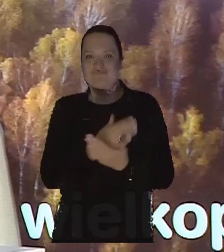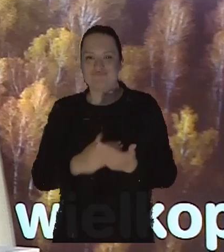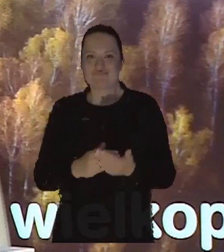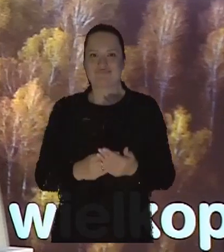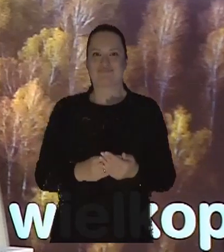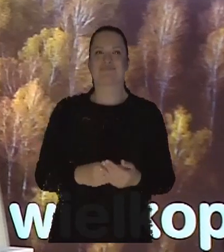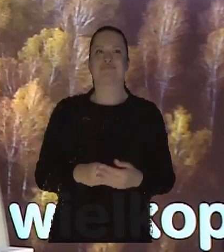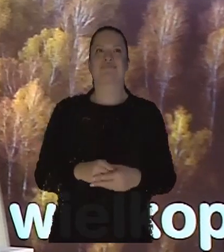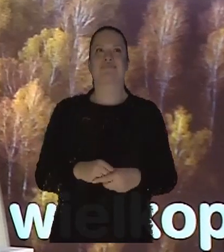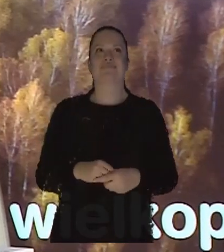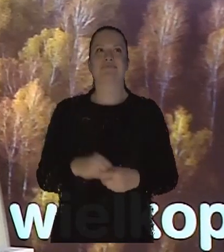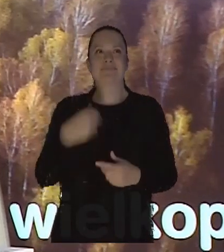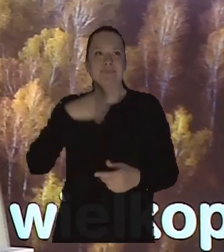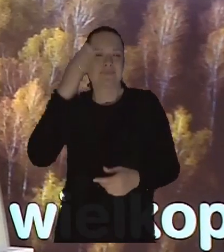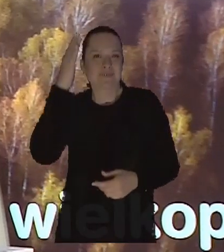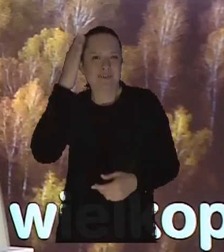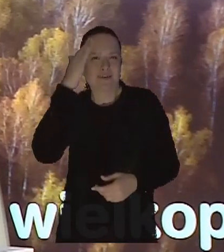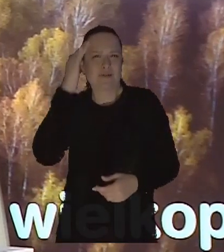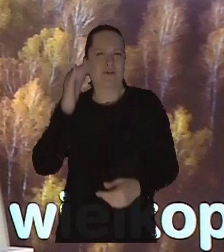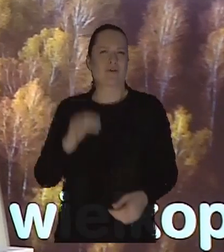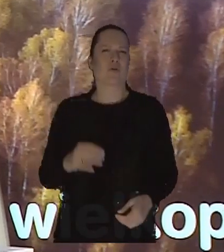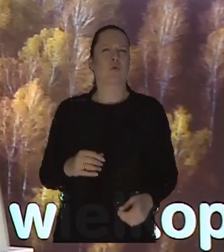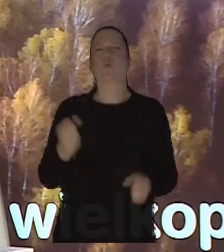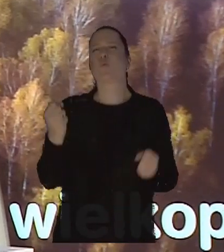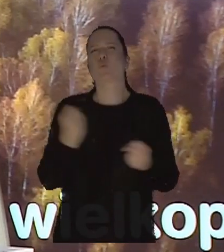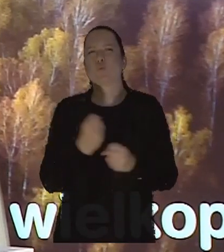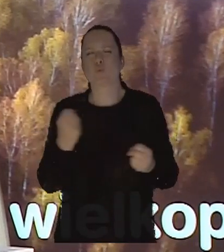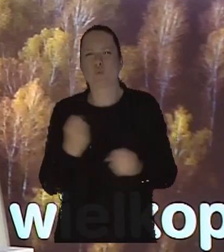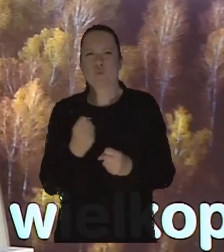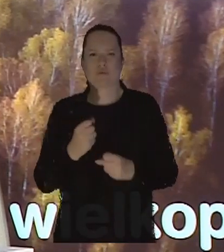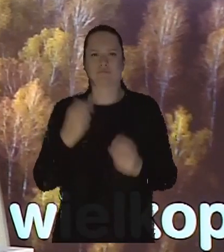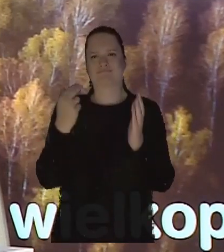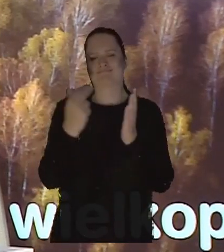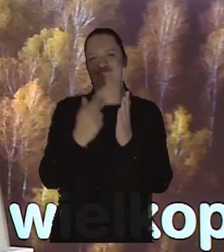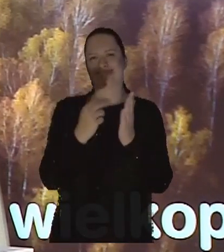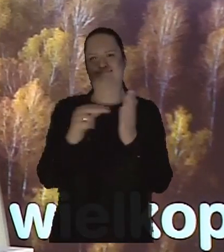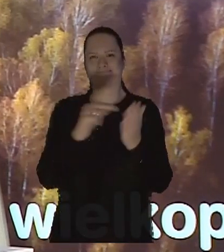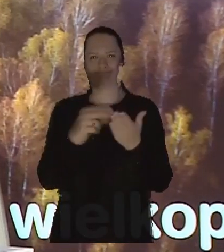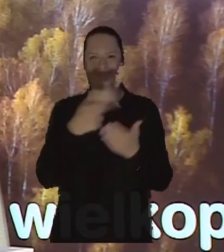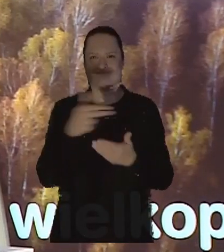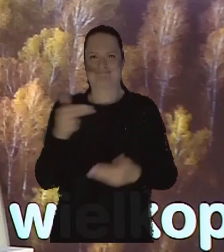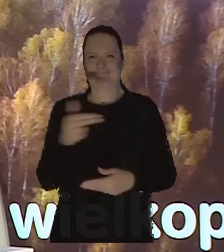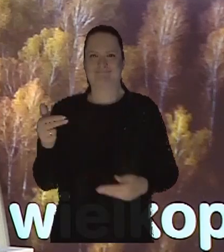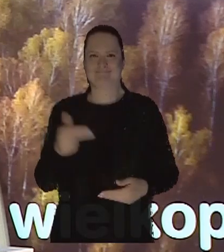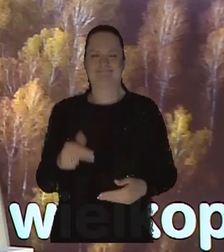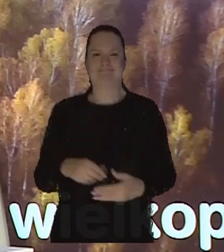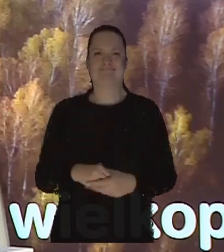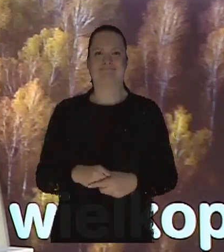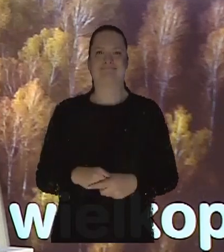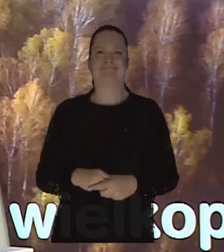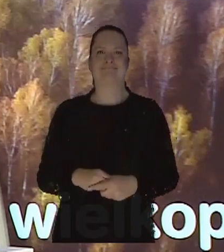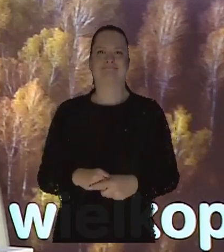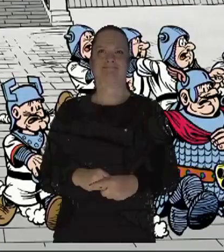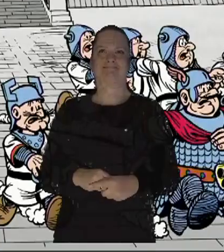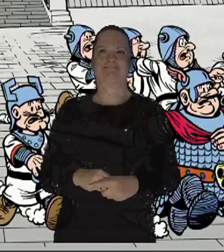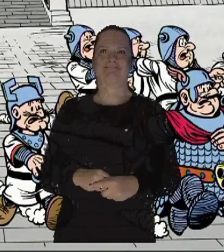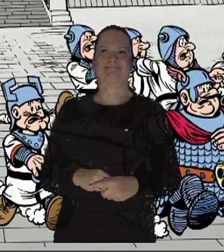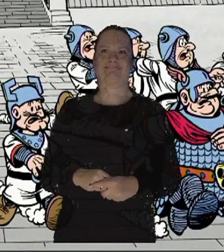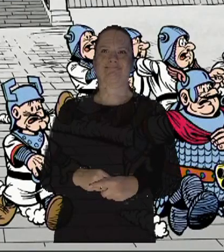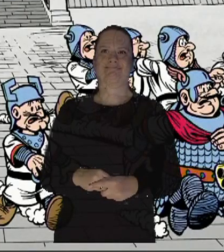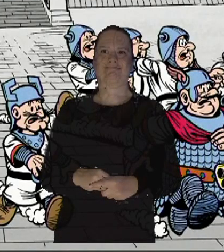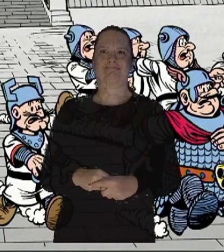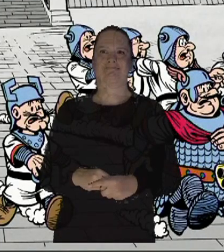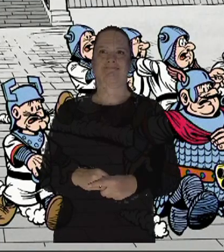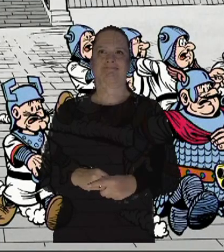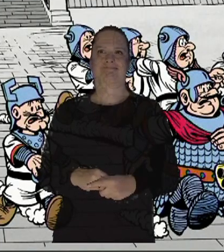brzmi: wiedza okrutnie teoretyczna, okrutnie teoretyczna. W